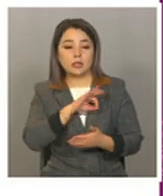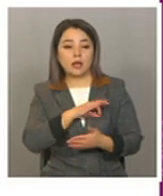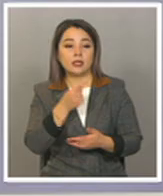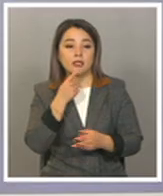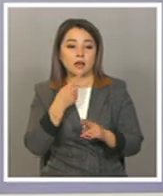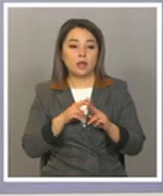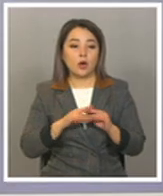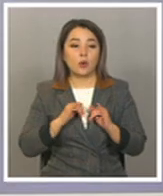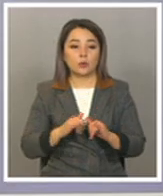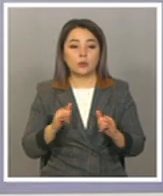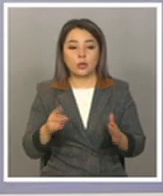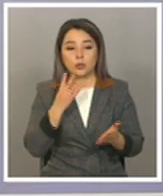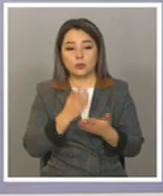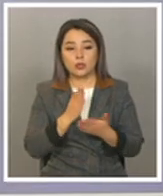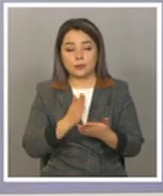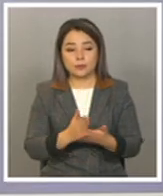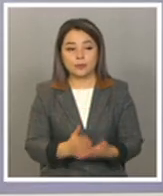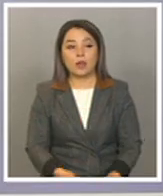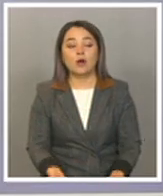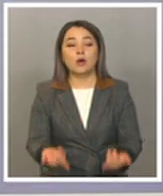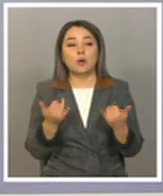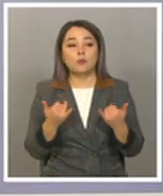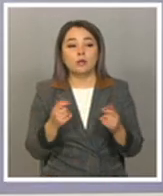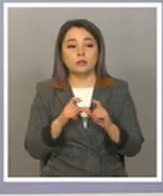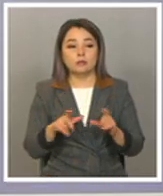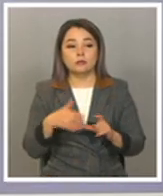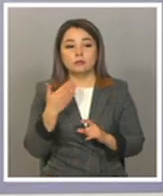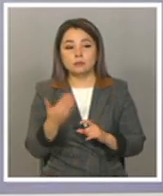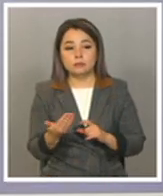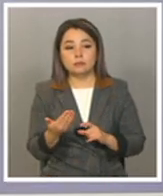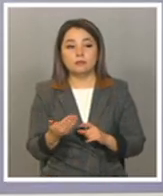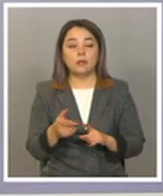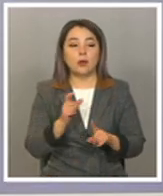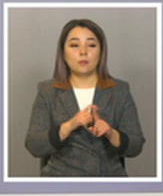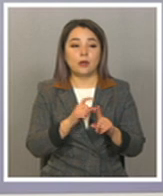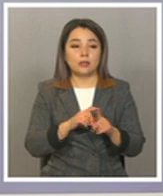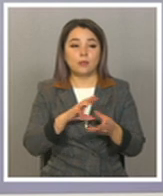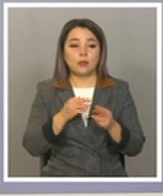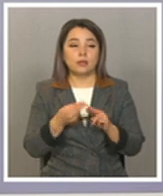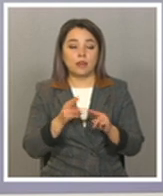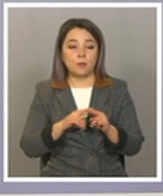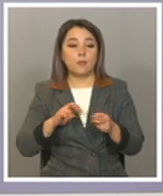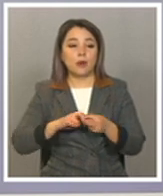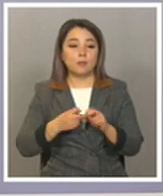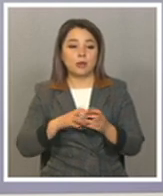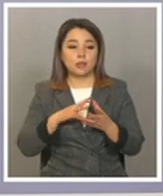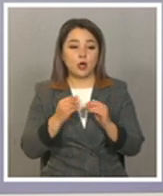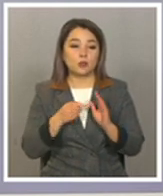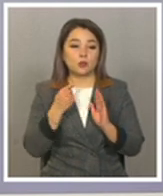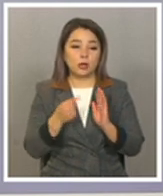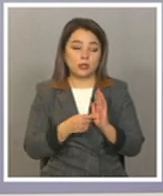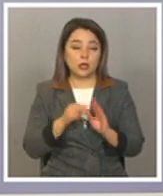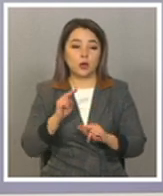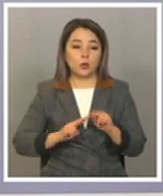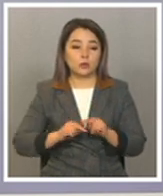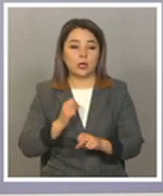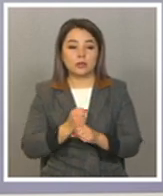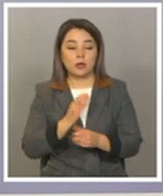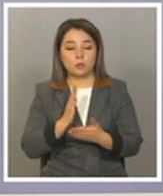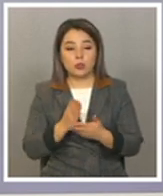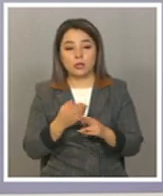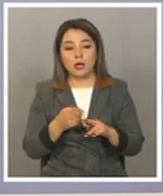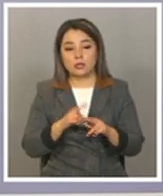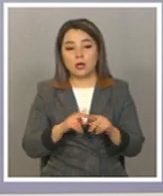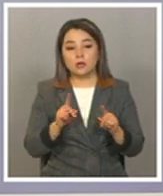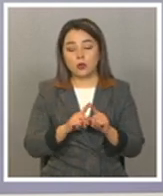кеңейту. Оқушылар, бүгінгі сабақта сіздер мәтін бойынша проблемалық сұрақтар құрастырасыздар. Проблемалық